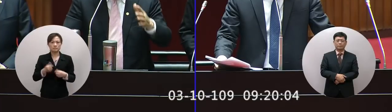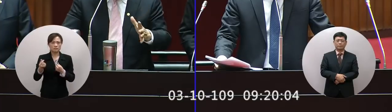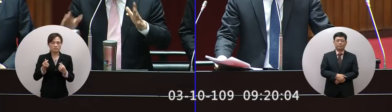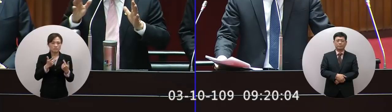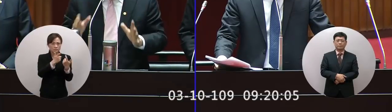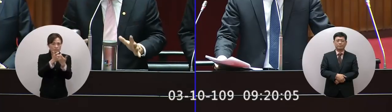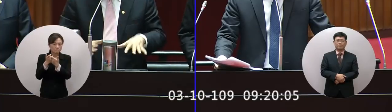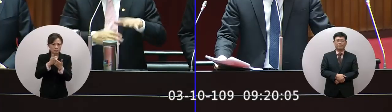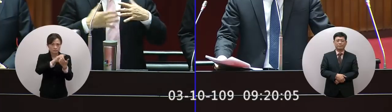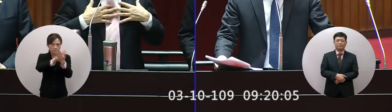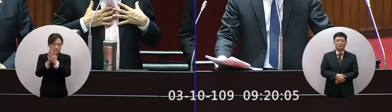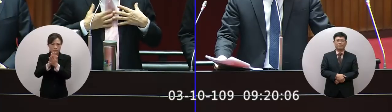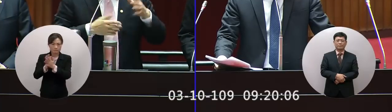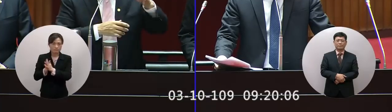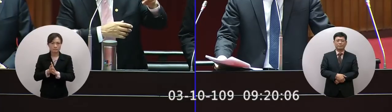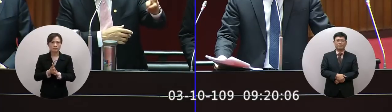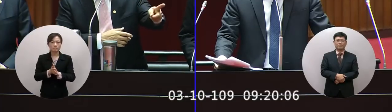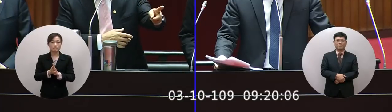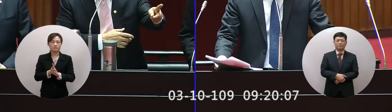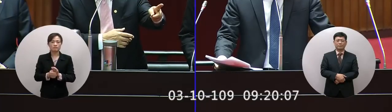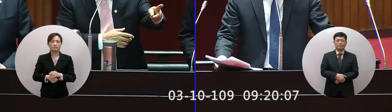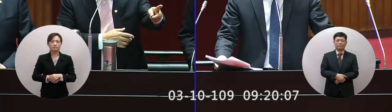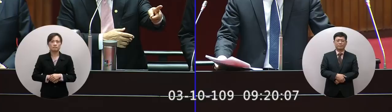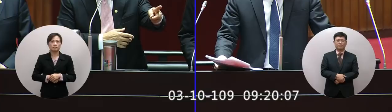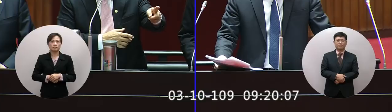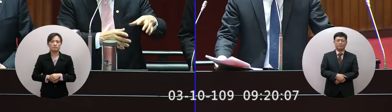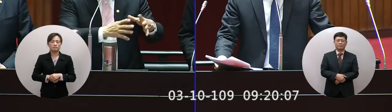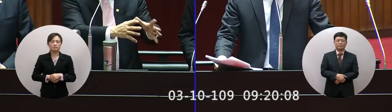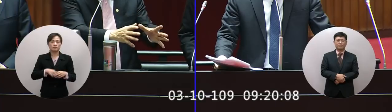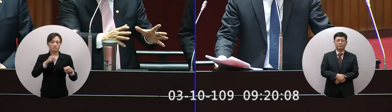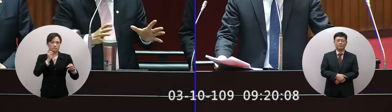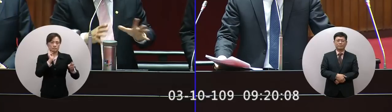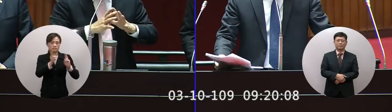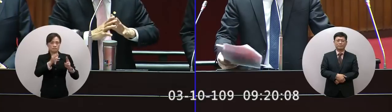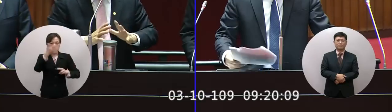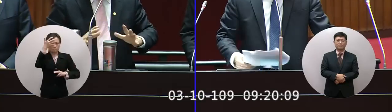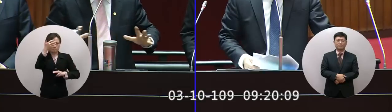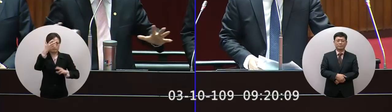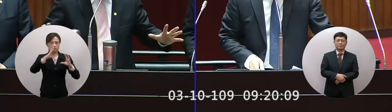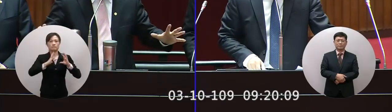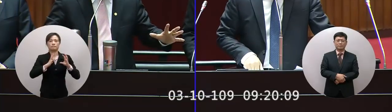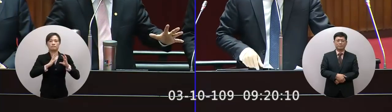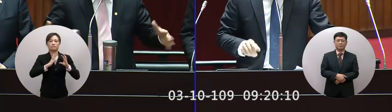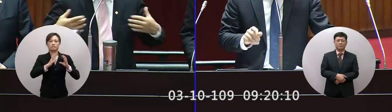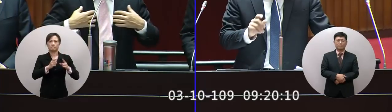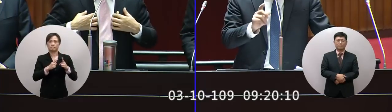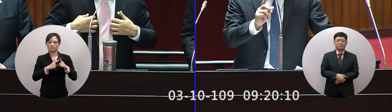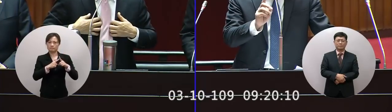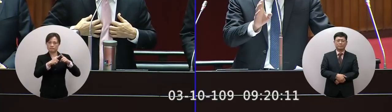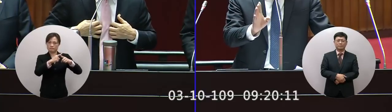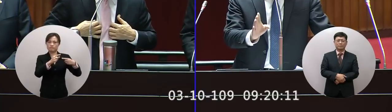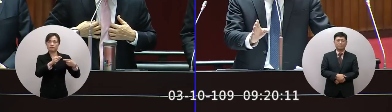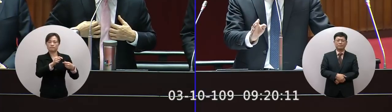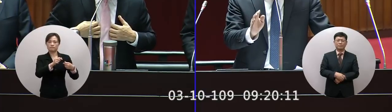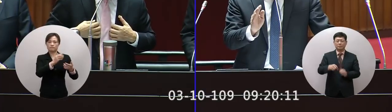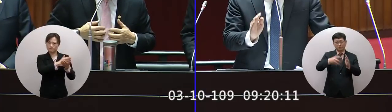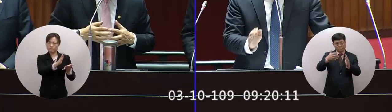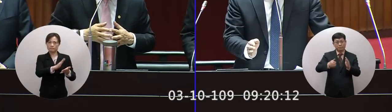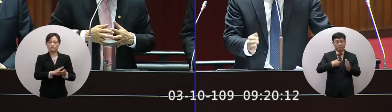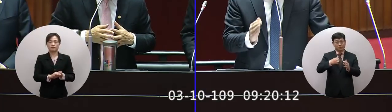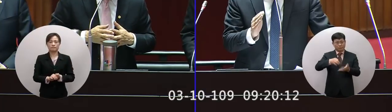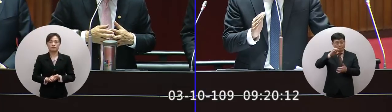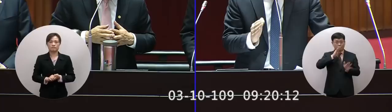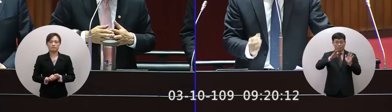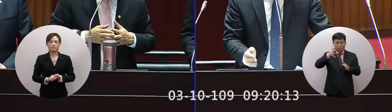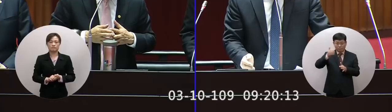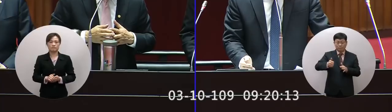是要由，比如指挥官在第一线，那后面跨部位这个都是我来主持。 院长提到指